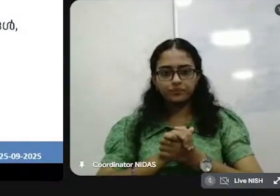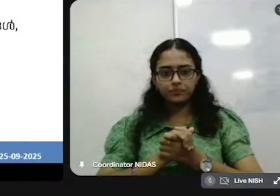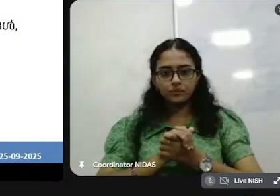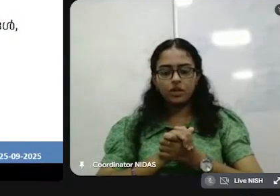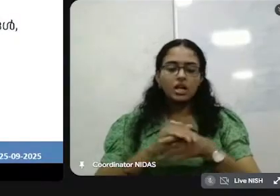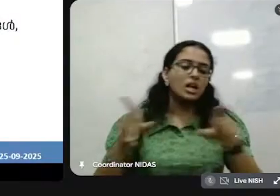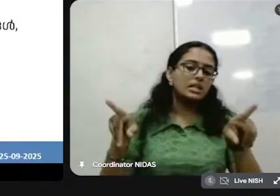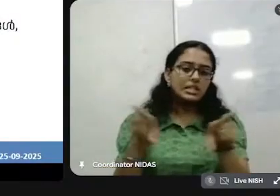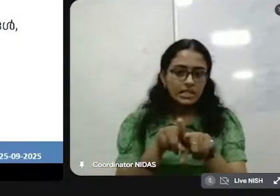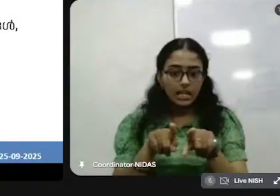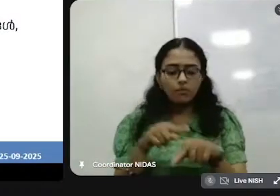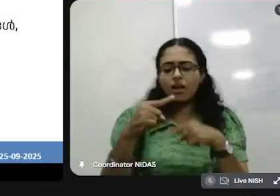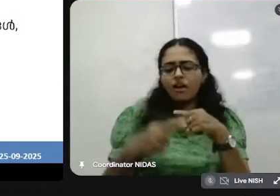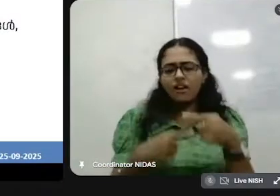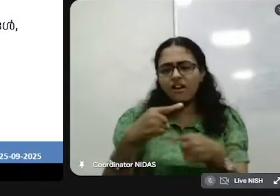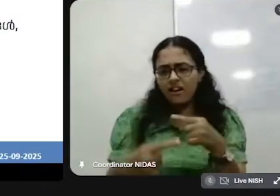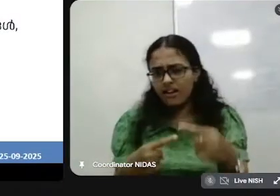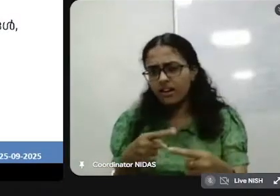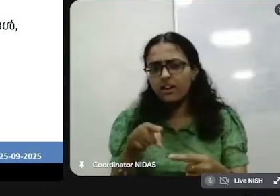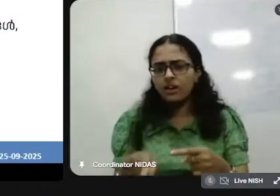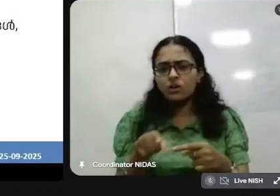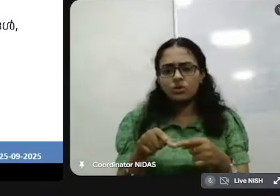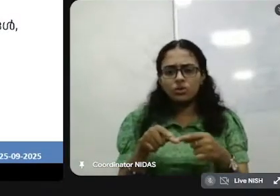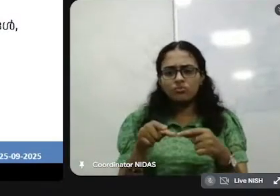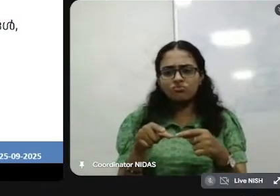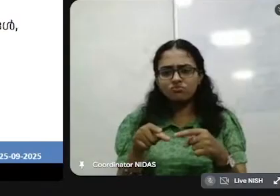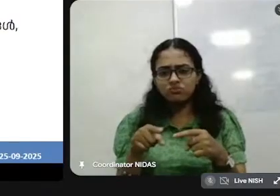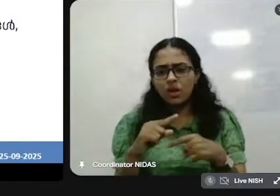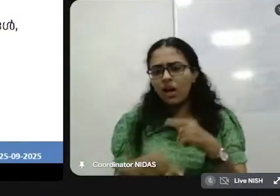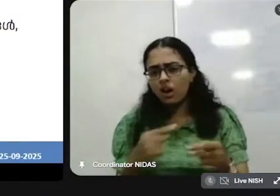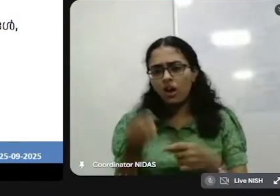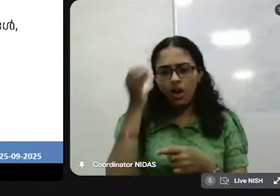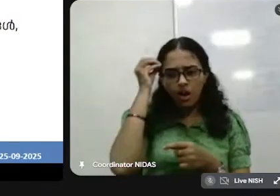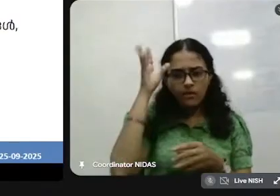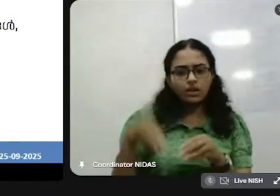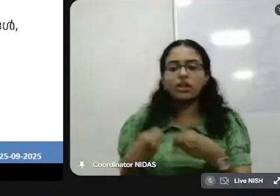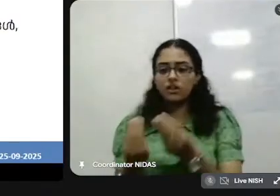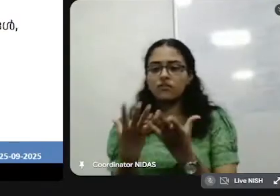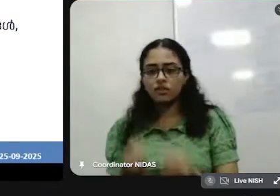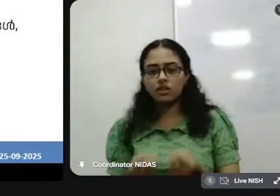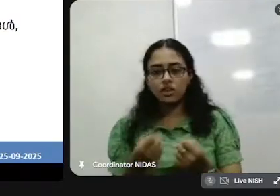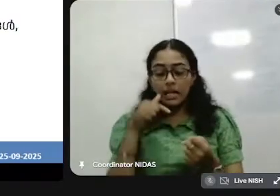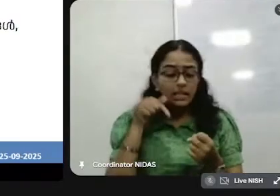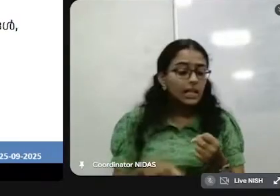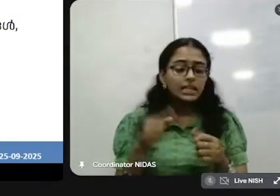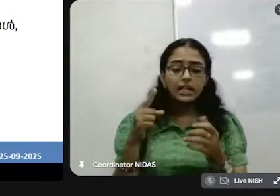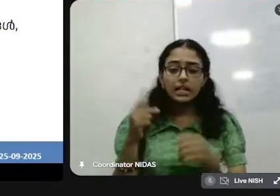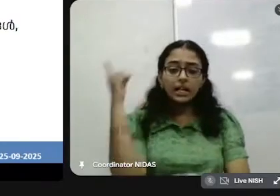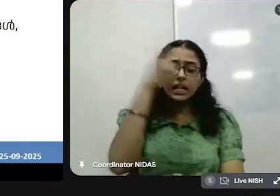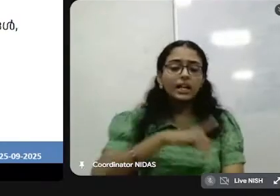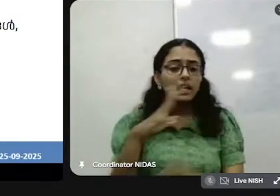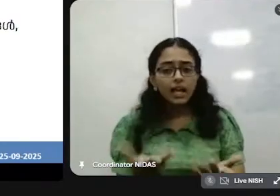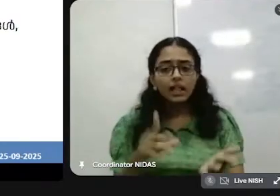അതേപോലെ തന്നെ എല്ലാ ദിവസവും അവർക്ക് ഓറിയന്റേഷൻ നമ്മൾ കൊടുക്കുക. എല്ലാ ദിവസവും അവരോട് ചോദിക്കുകയാണ് ഇന്ന് ഏതാണ് ദിവസം, ഇന്ന് തീയതി